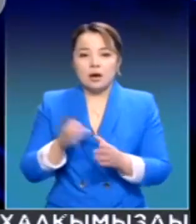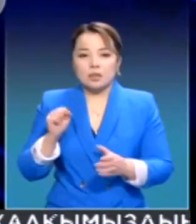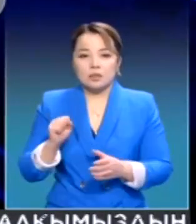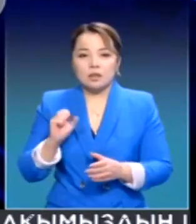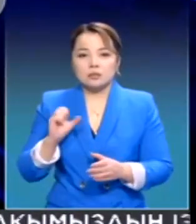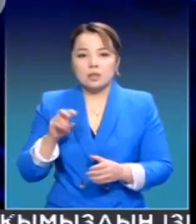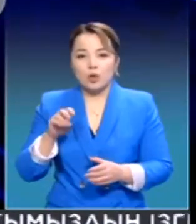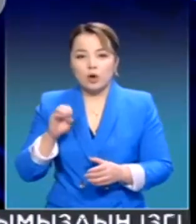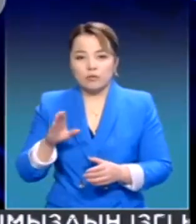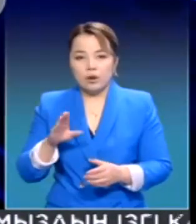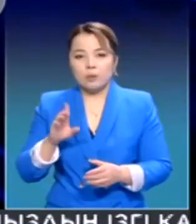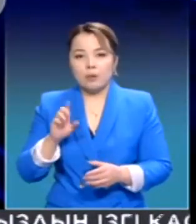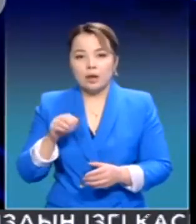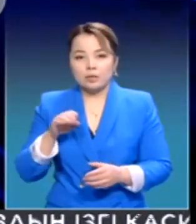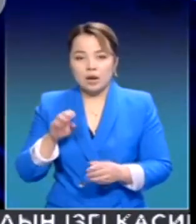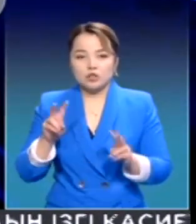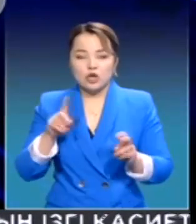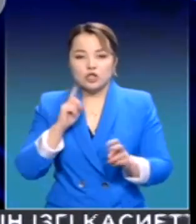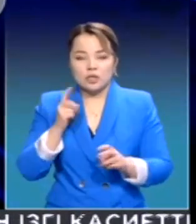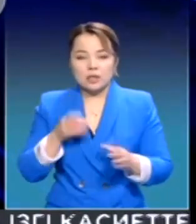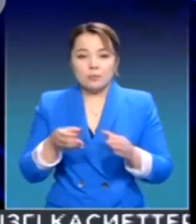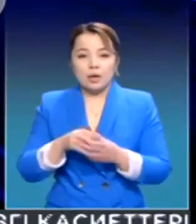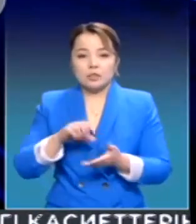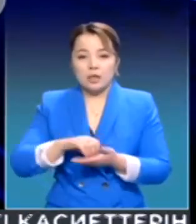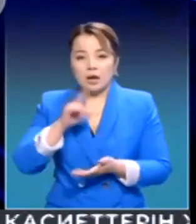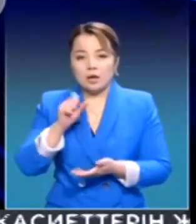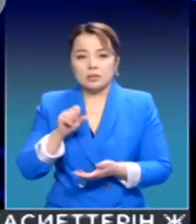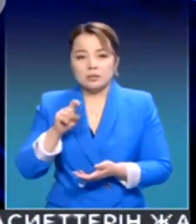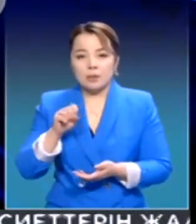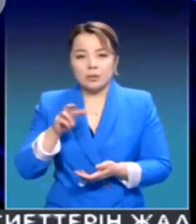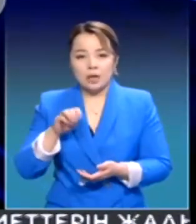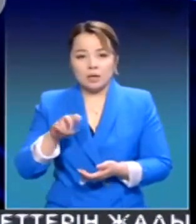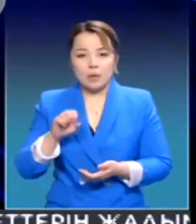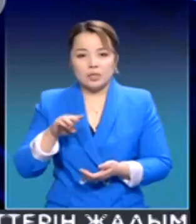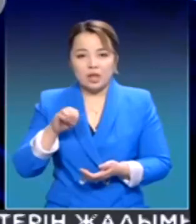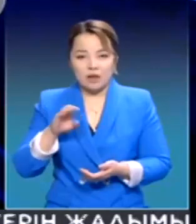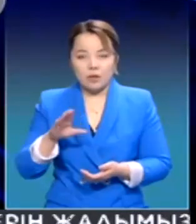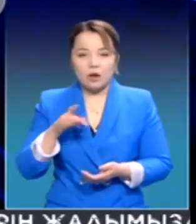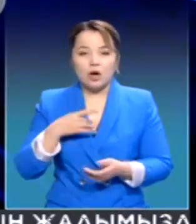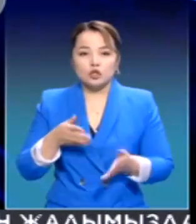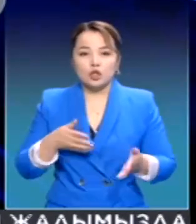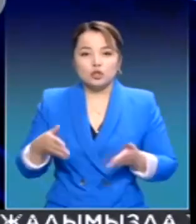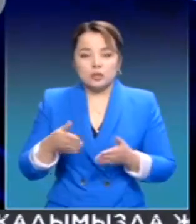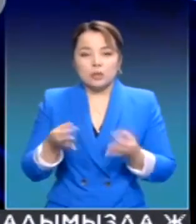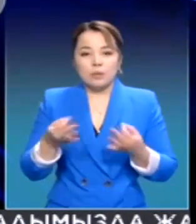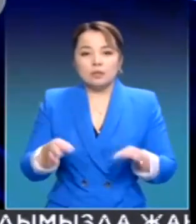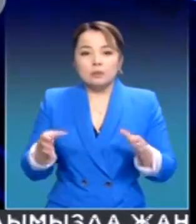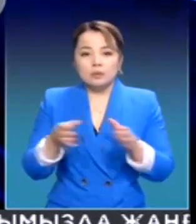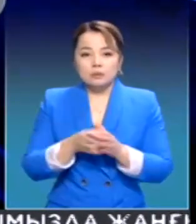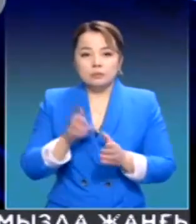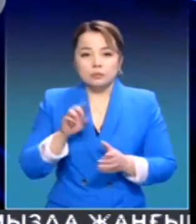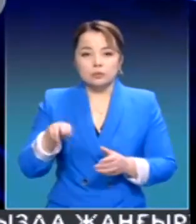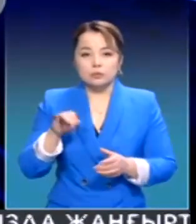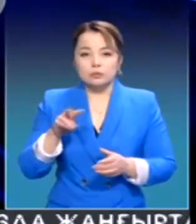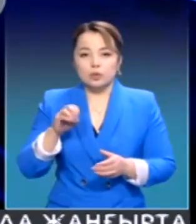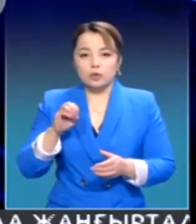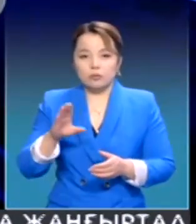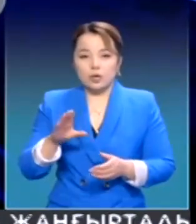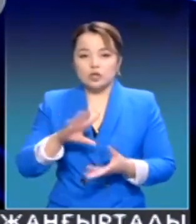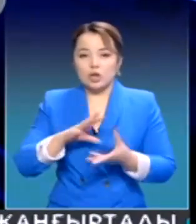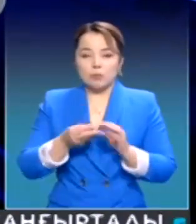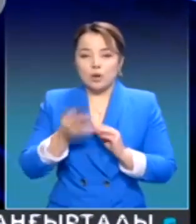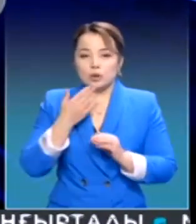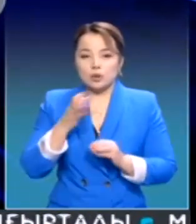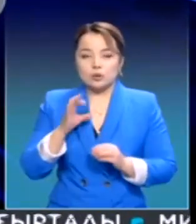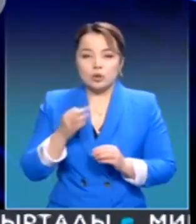Асхат Асылбеков, Байтақ жасылдар партиясынан Азаматхан Әміртаев, ал Ақжол демократиялық партиясынан Берік Дүйсенбинов, Жалпы